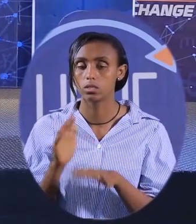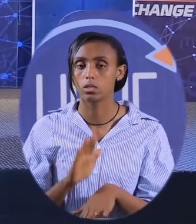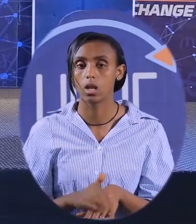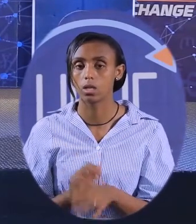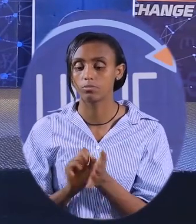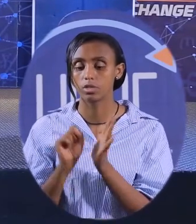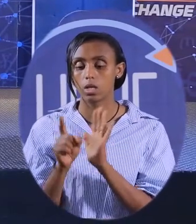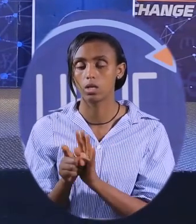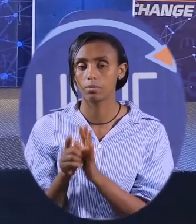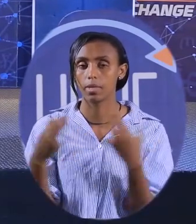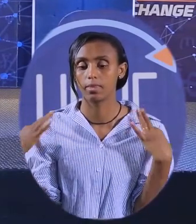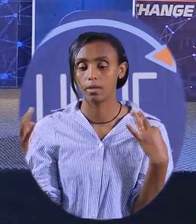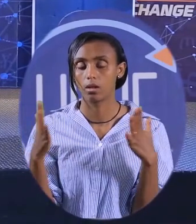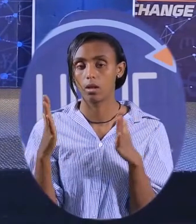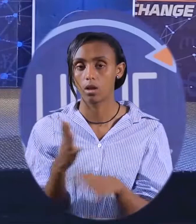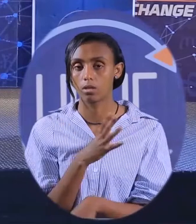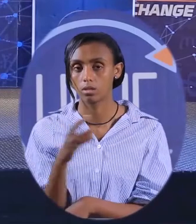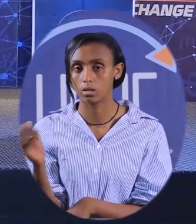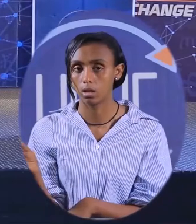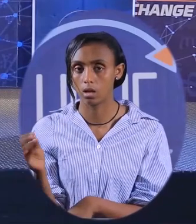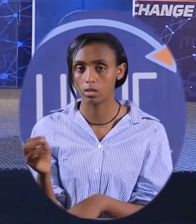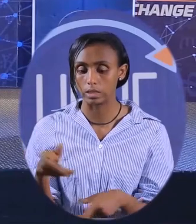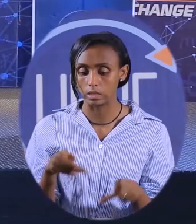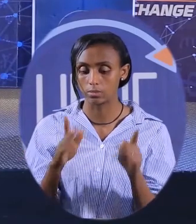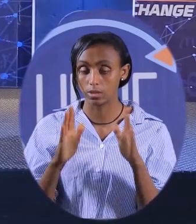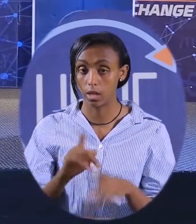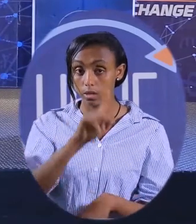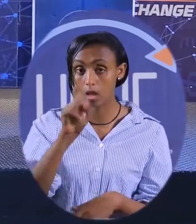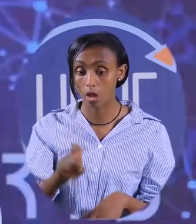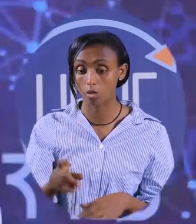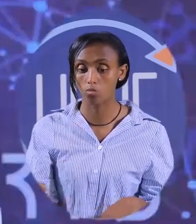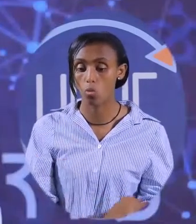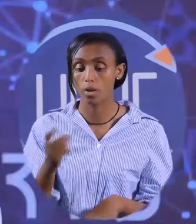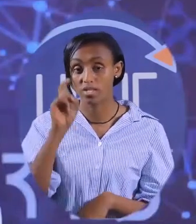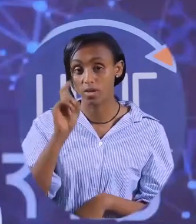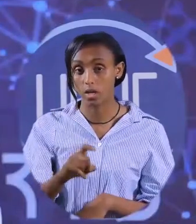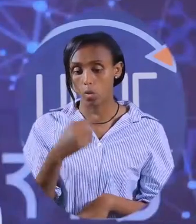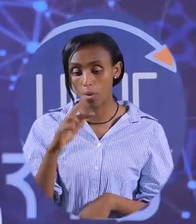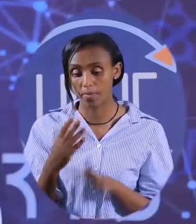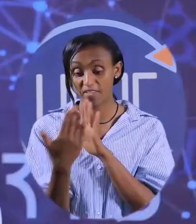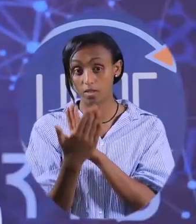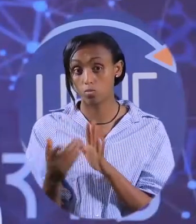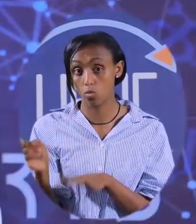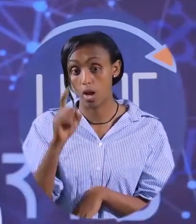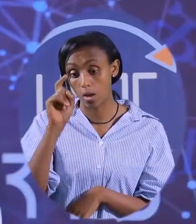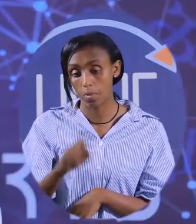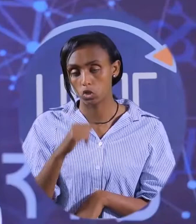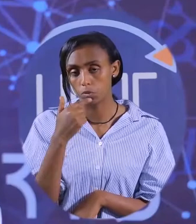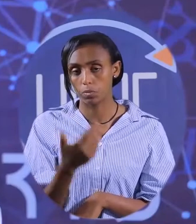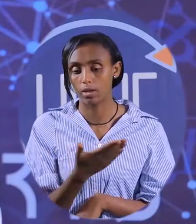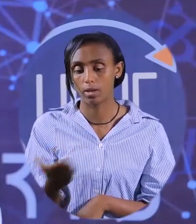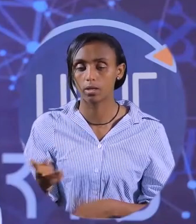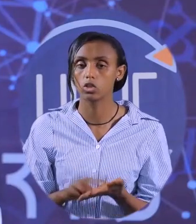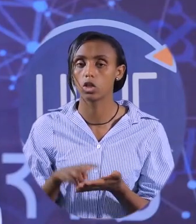ለምሳሌ በጤናና ግብርና ተጠያቂ መሆን አለባቸው የሚል ወይም ከፊት መሆን አለባቸው የሚል